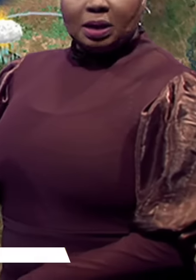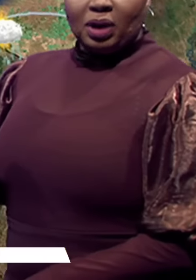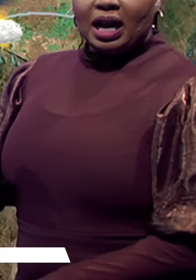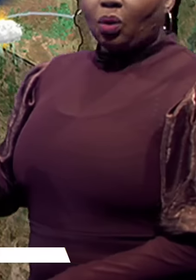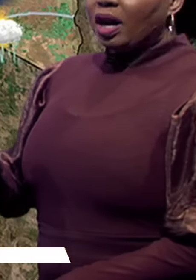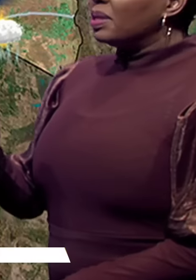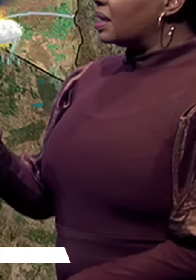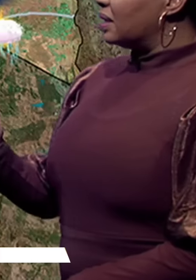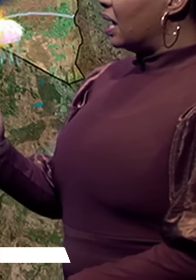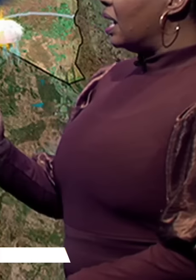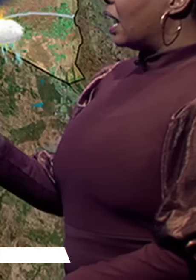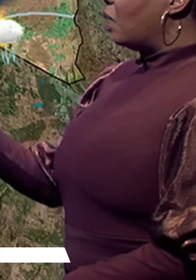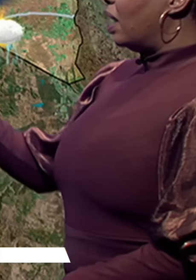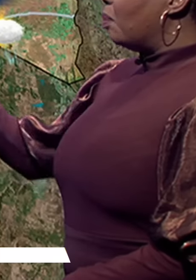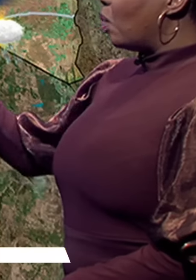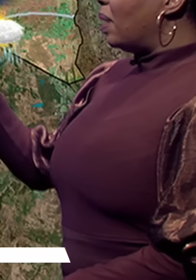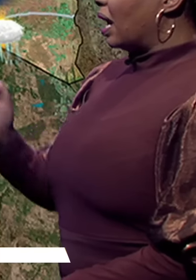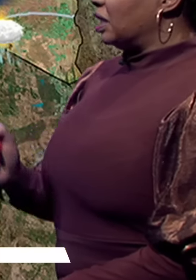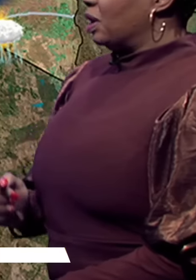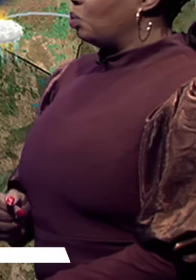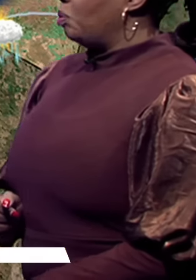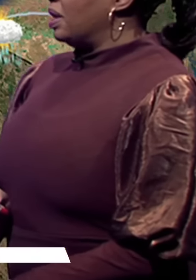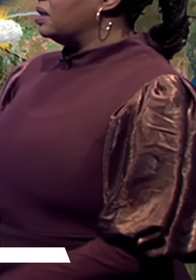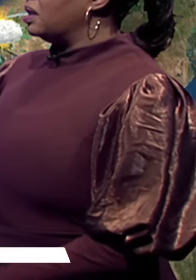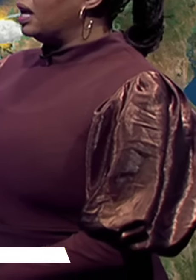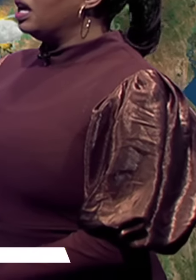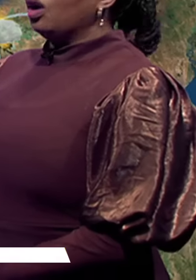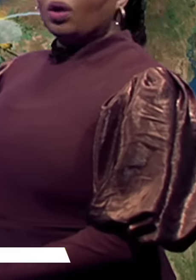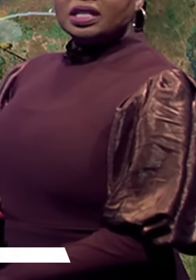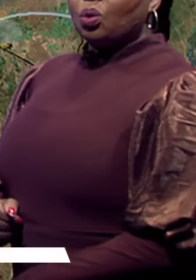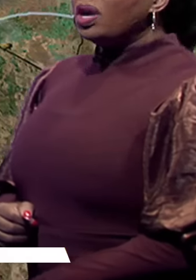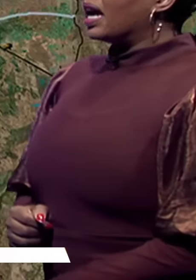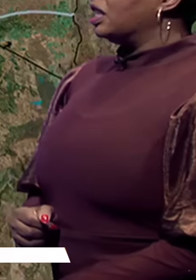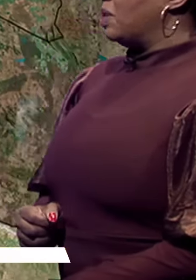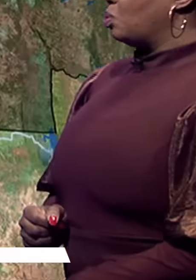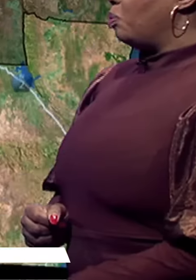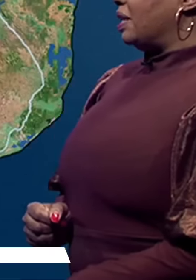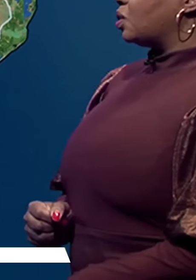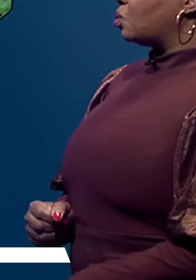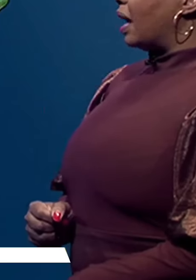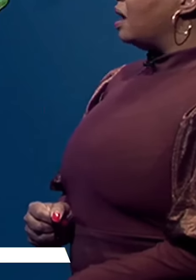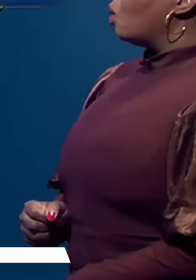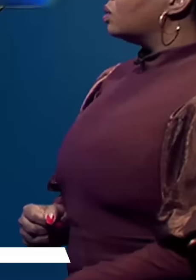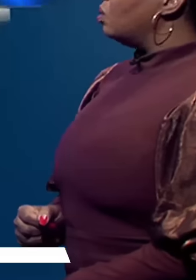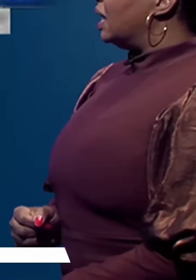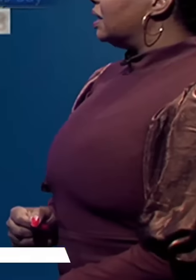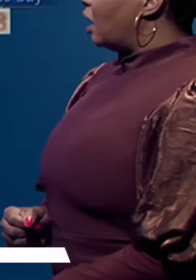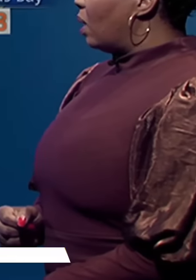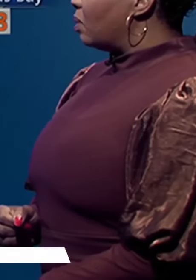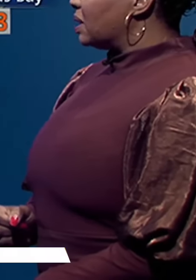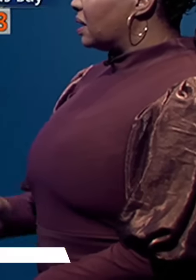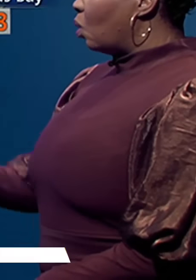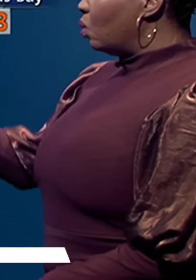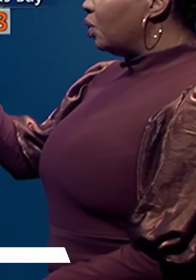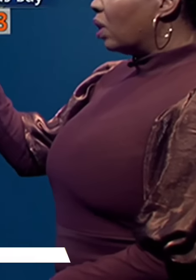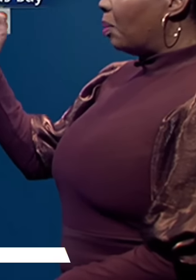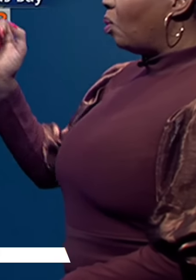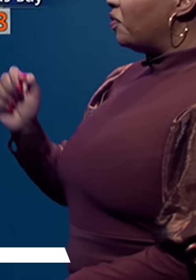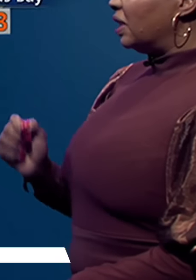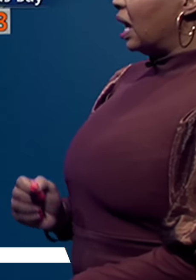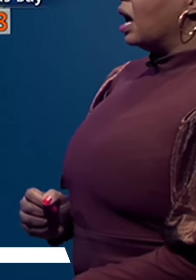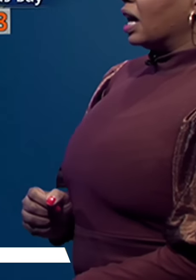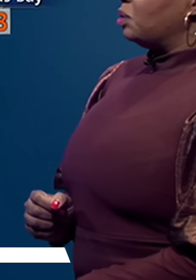ba temogela gona Mesarasarane re lebelela Mbombela ka tše 29 le gona Secunda ka tše 28 KwaZulu Natal go la go SASA Ulundi